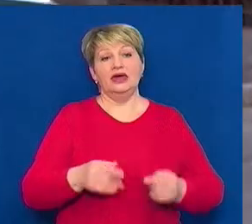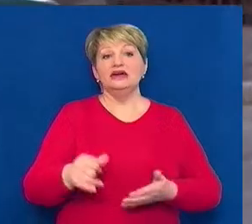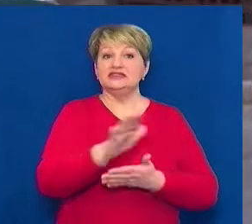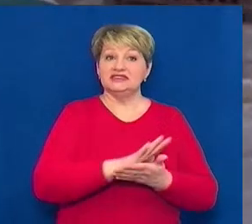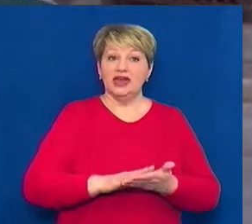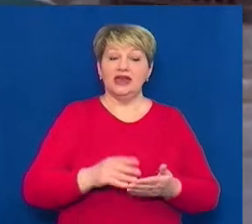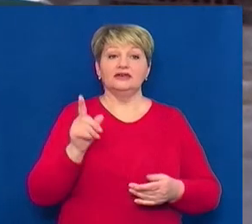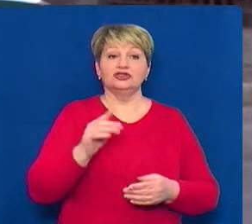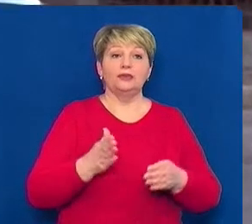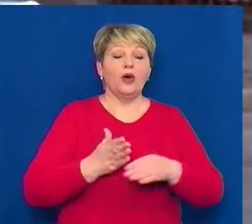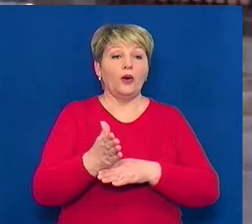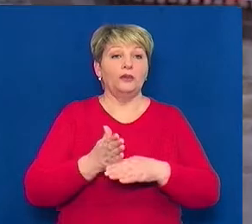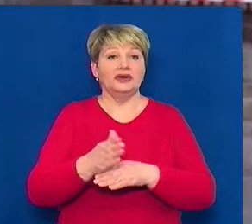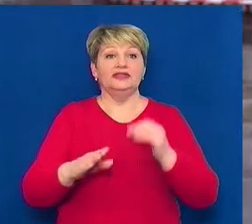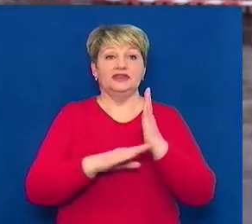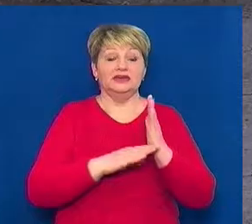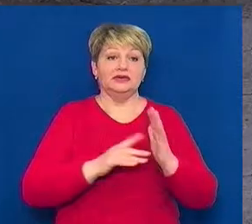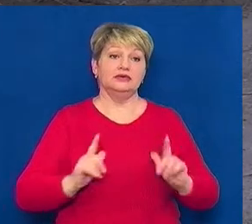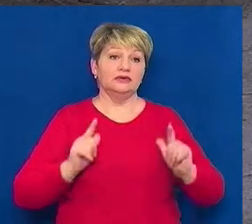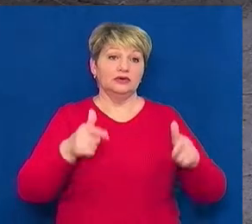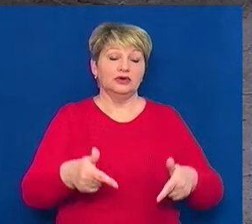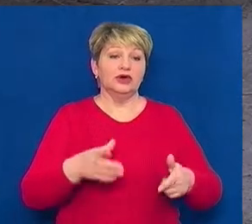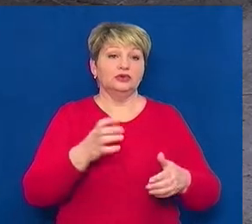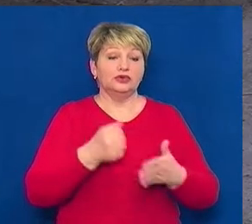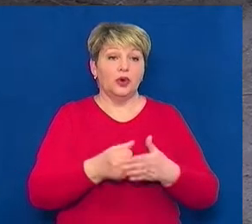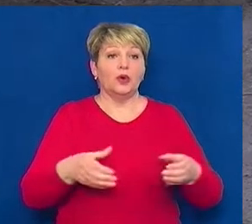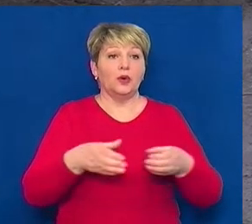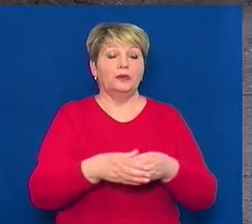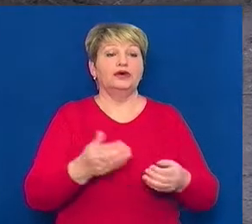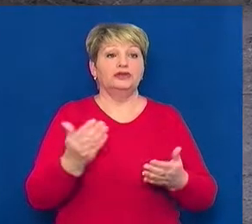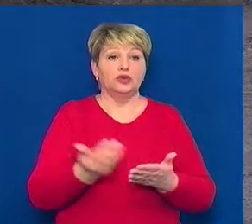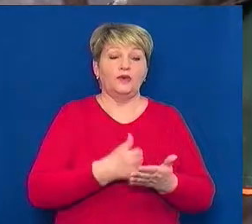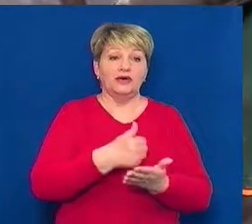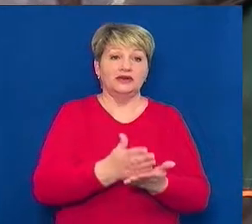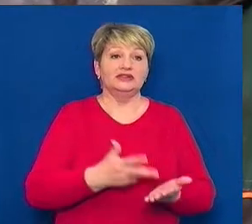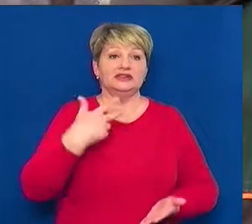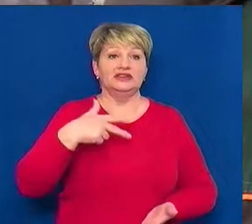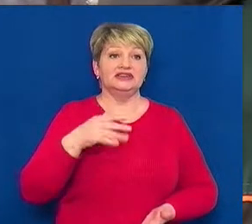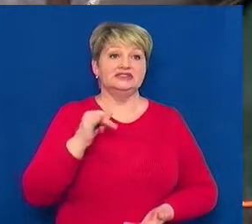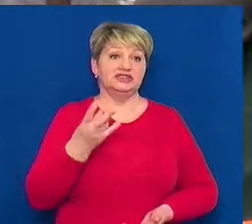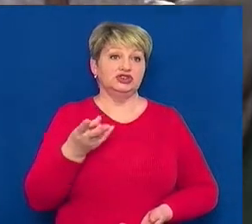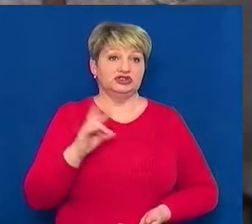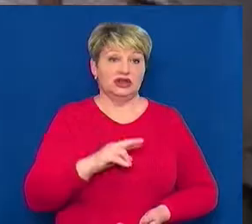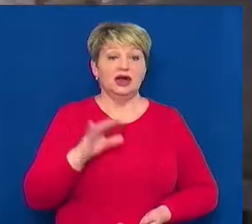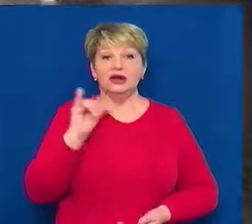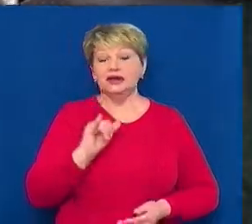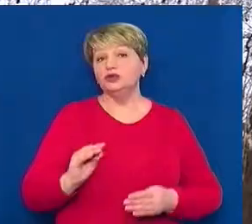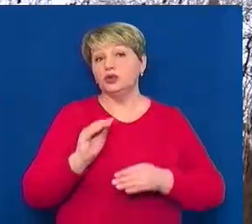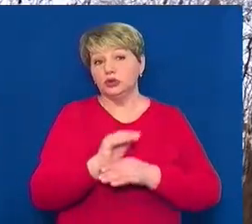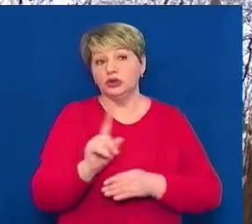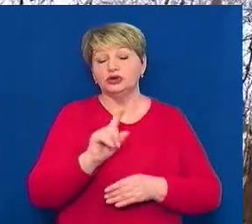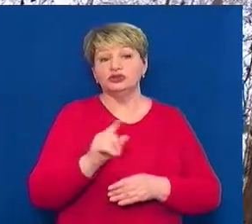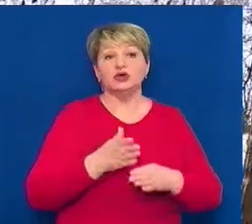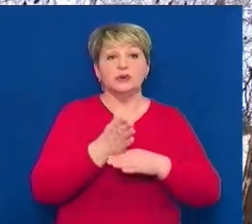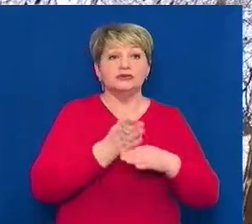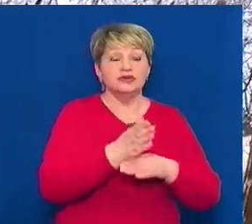від мешканців цього будинку надійшла до компанії «Нова якість» цьогоріч 30 січня, зазначив Геннадій Домот. І додав, що комунальники